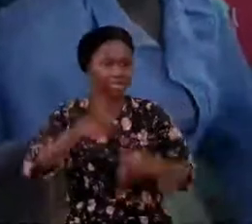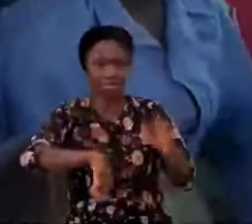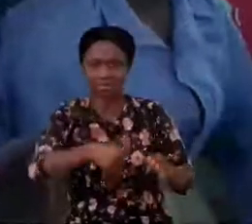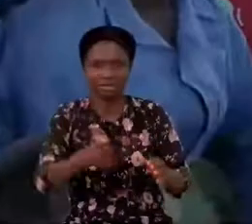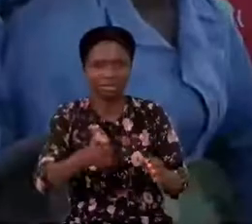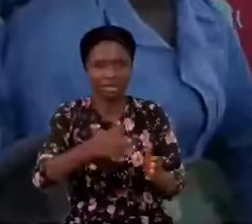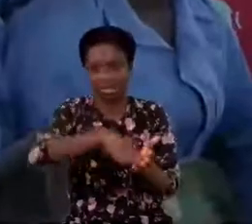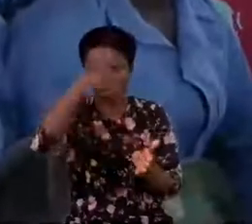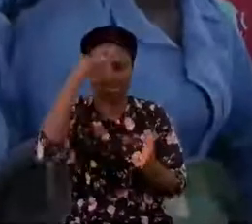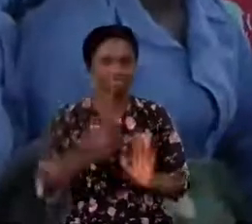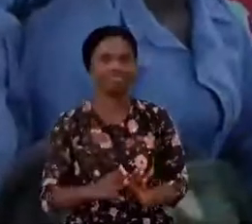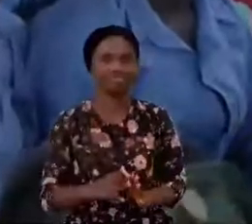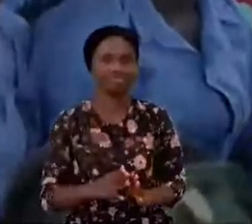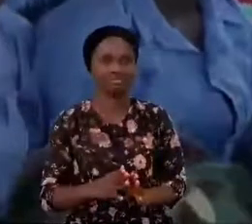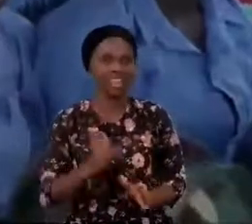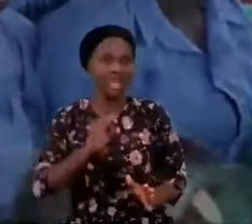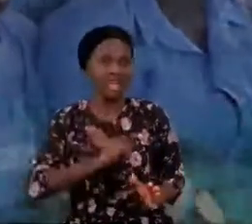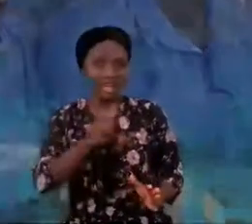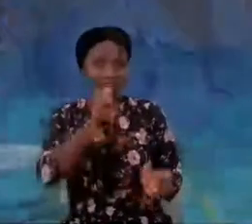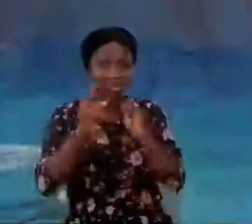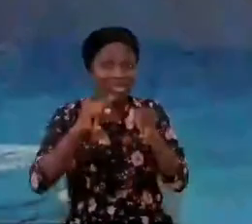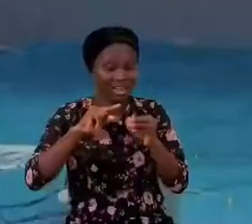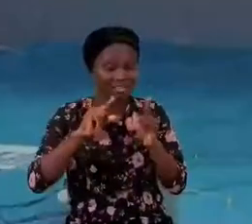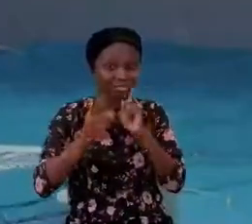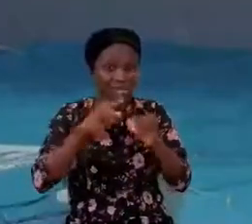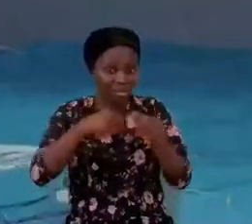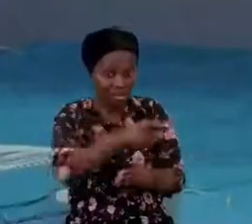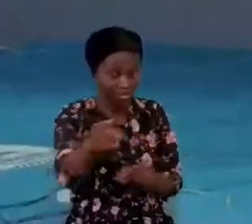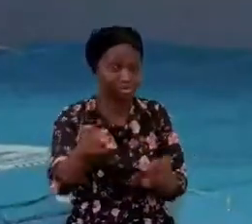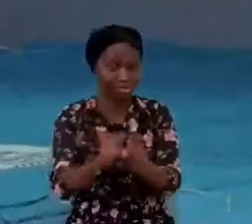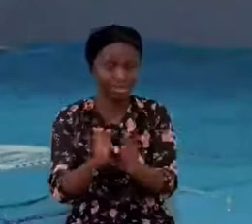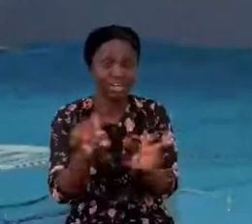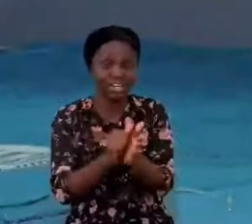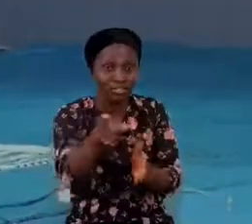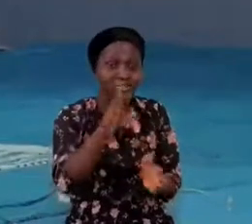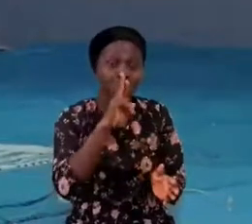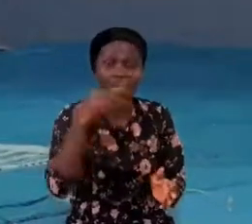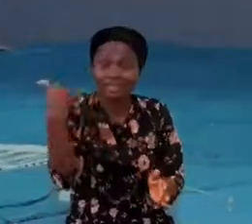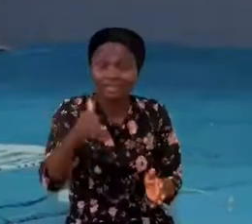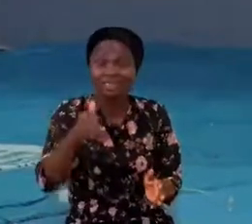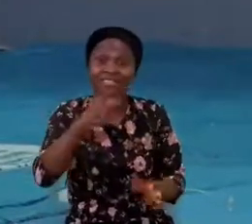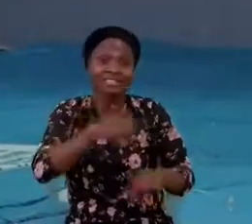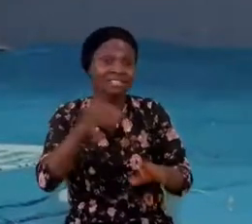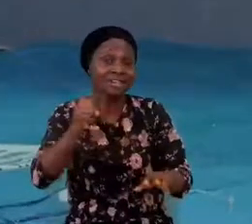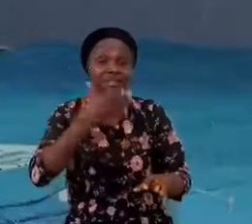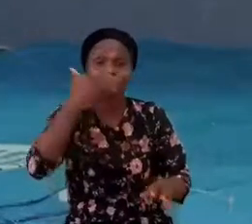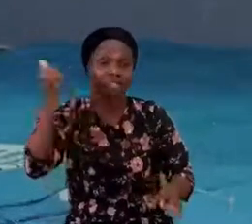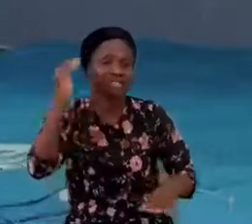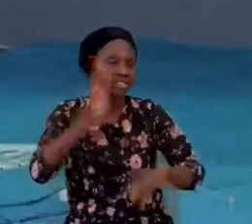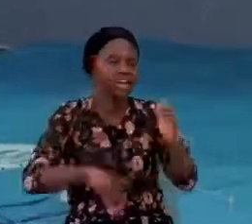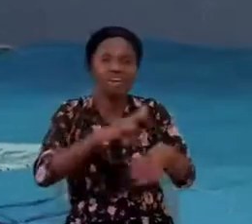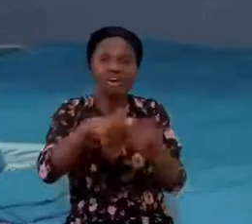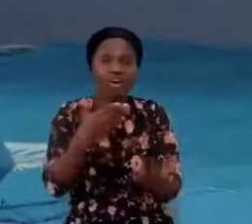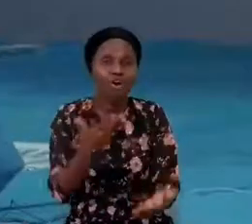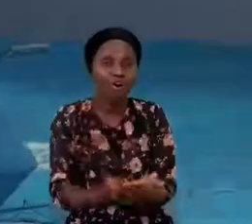10 fois supérieur que tout, à tous les magiciens et astrologues qui étaient dans